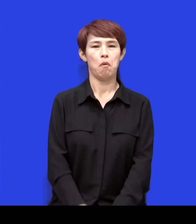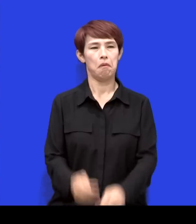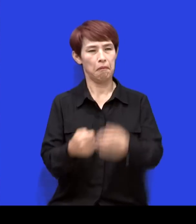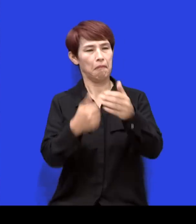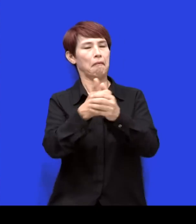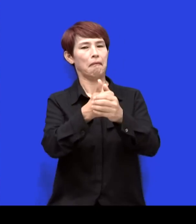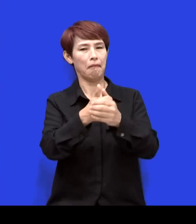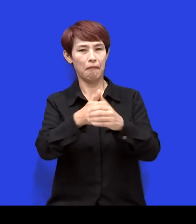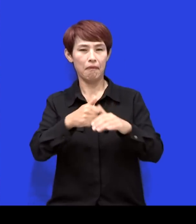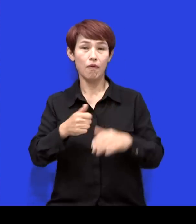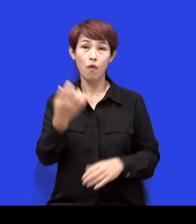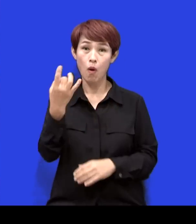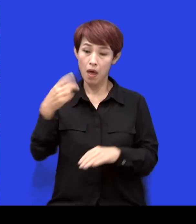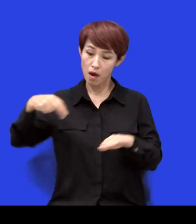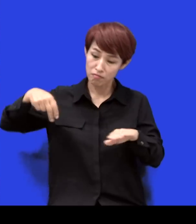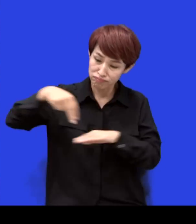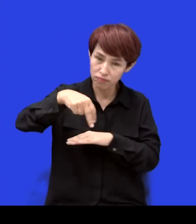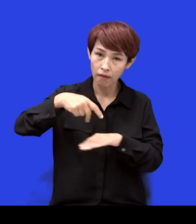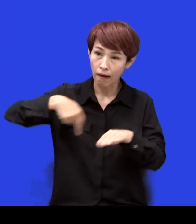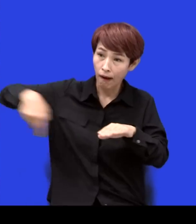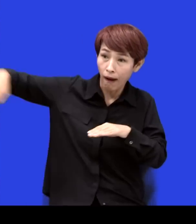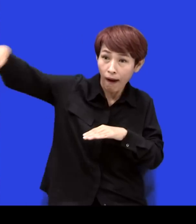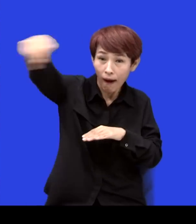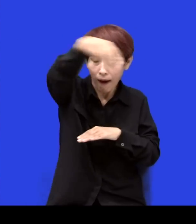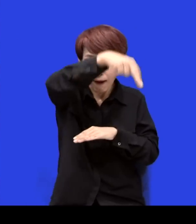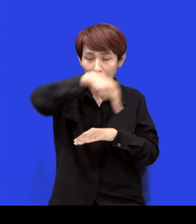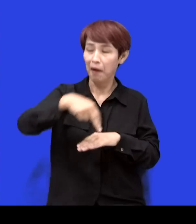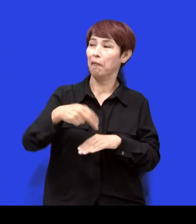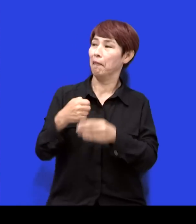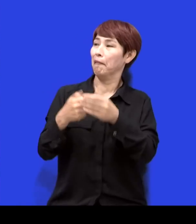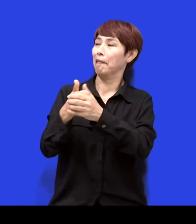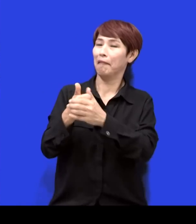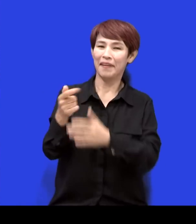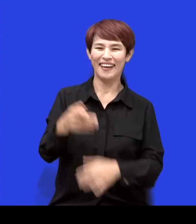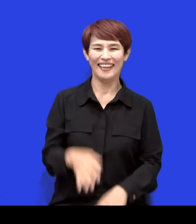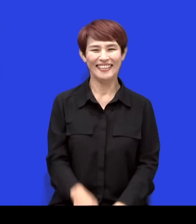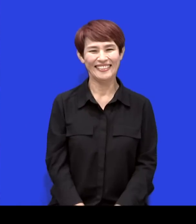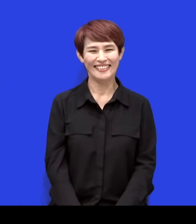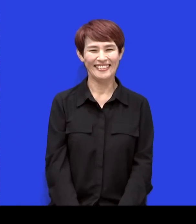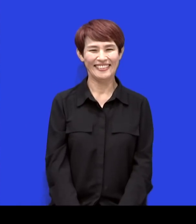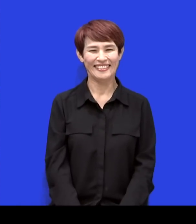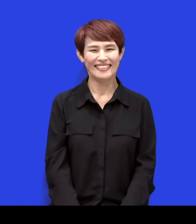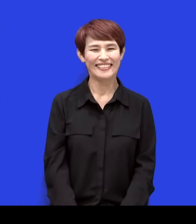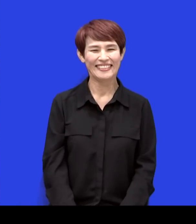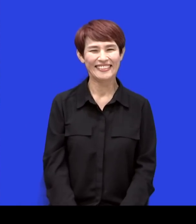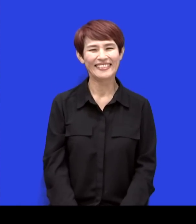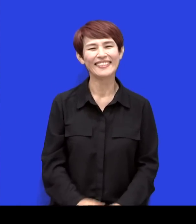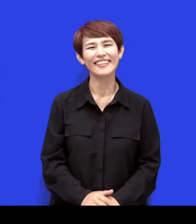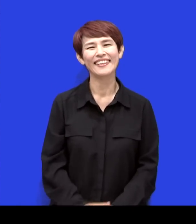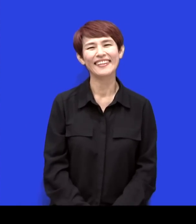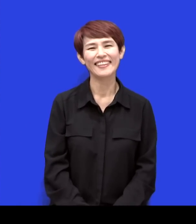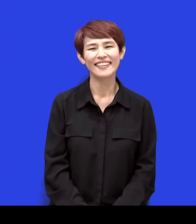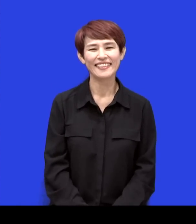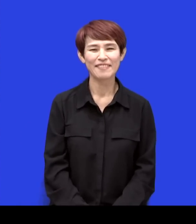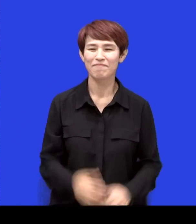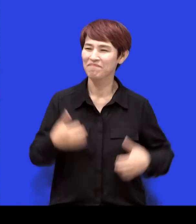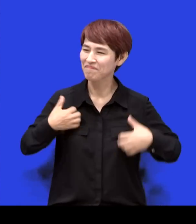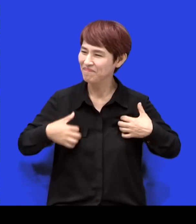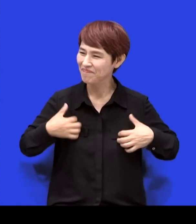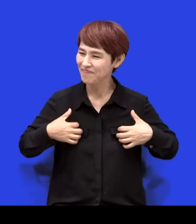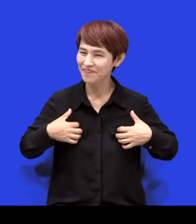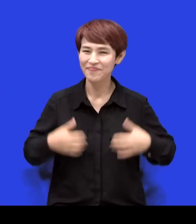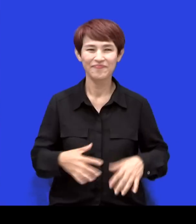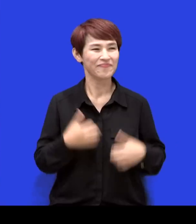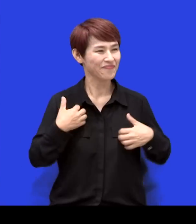역시 남다르십니다. 원래 다들 이쪽으로 들어오시는데. 보통 일로 들어오는데. 예, 아이고, 네. 역시. 처음이라. 반갑습니다, 작가님.